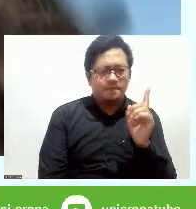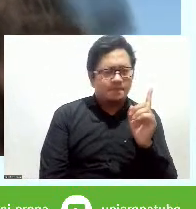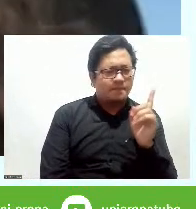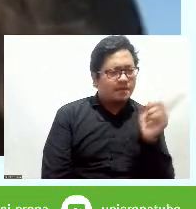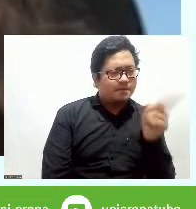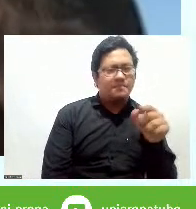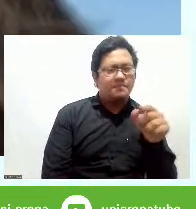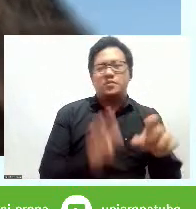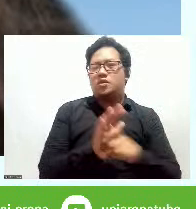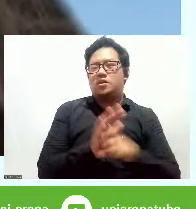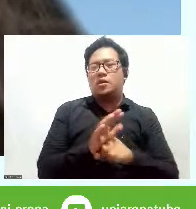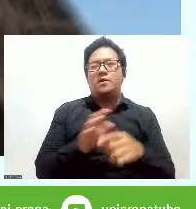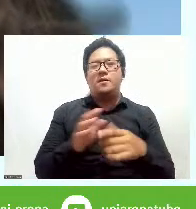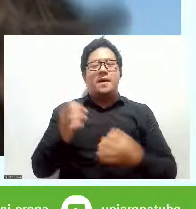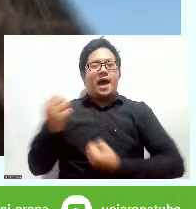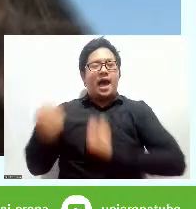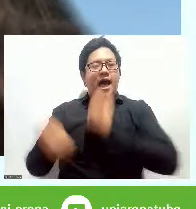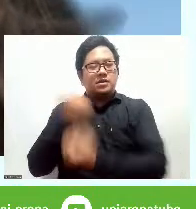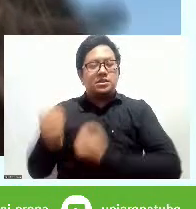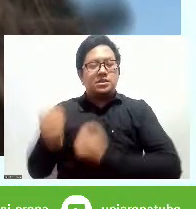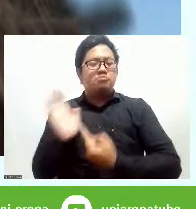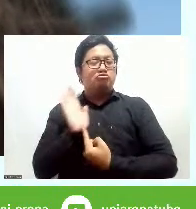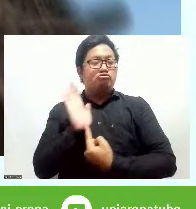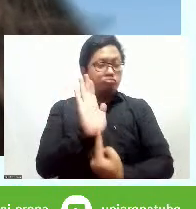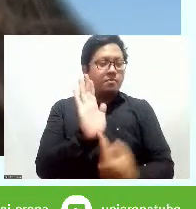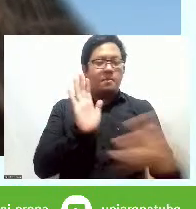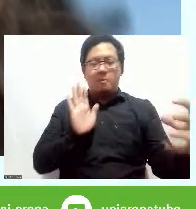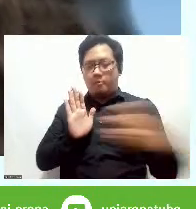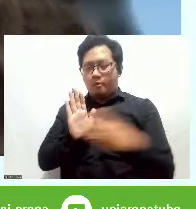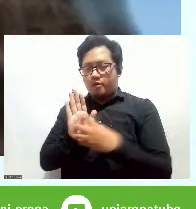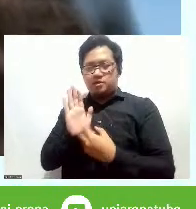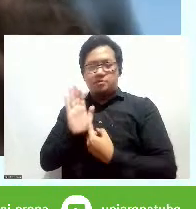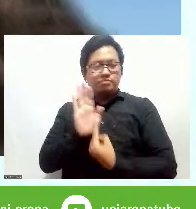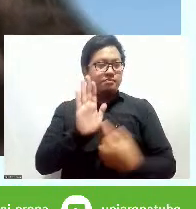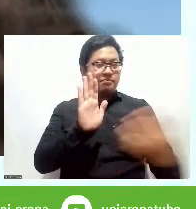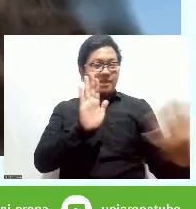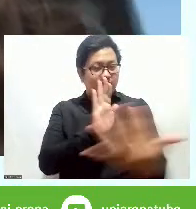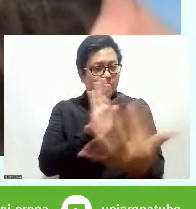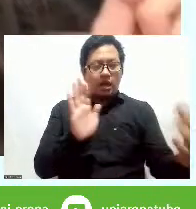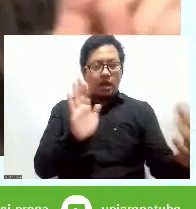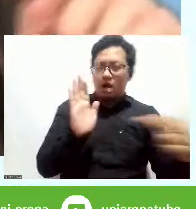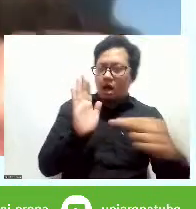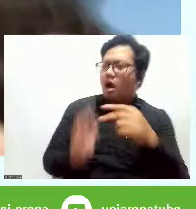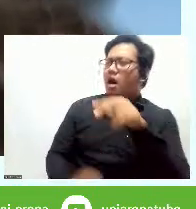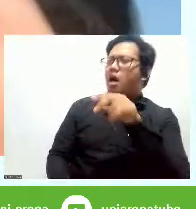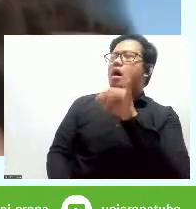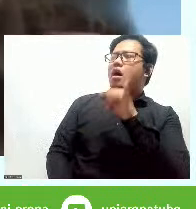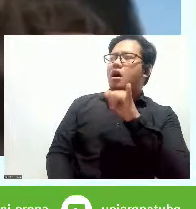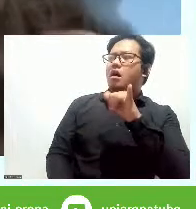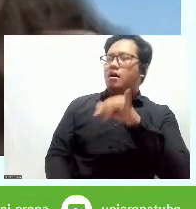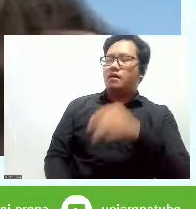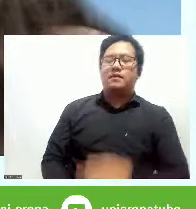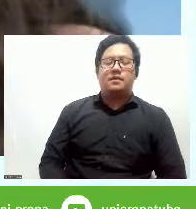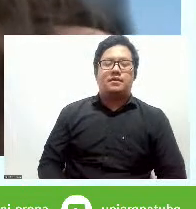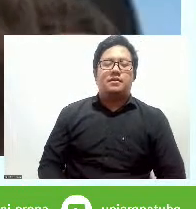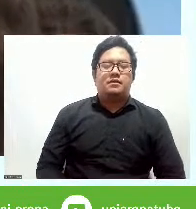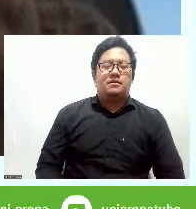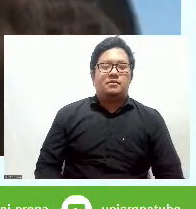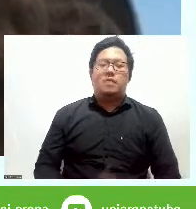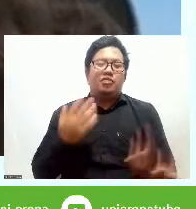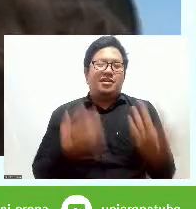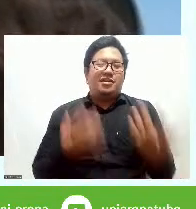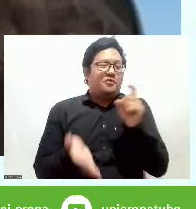aksi itu lebih powerful daripada hanya kata-kata dan akan dihargai banyak orang dan akan menambah followers kalian nanti